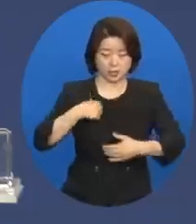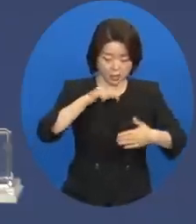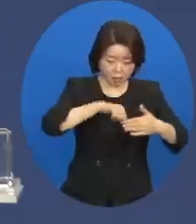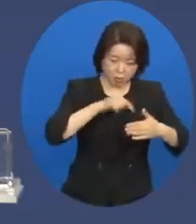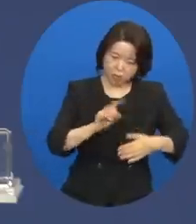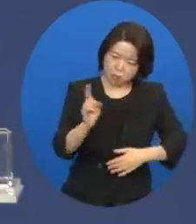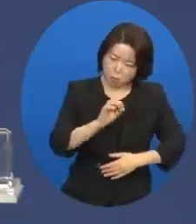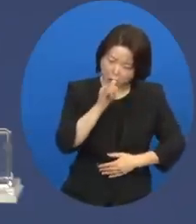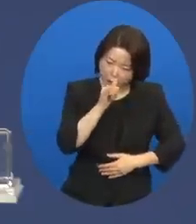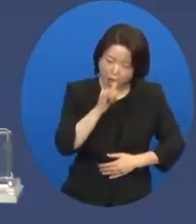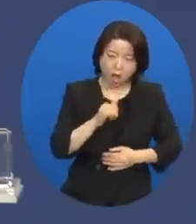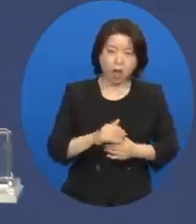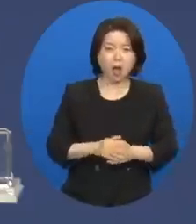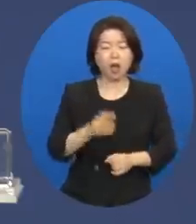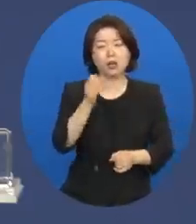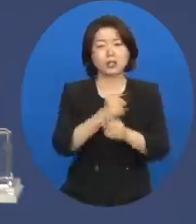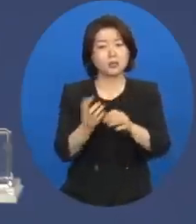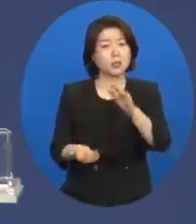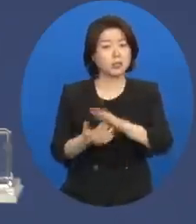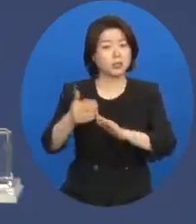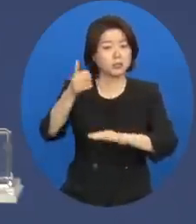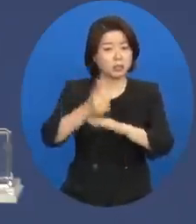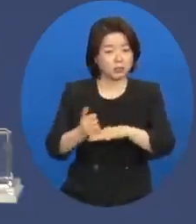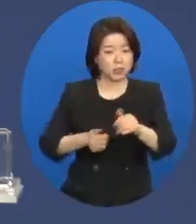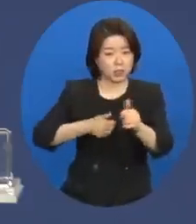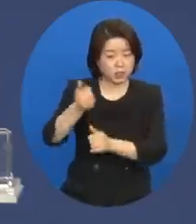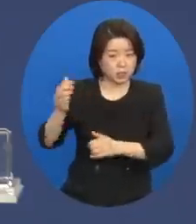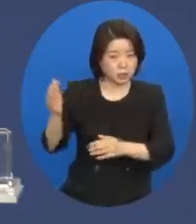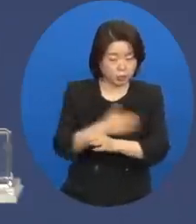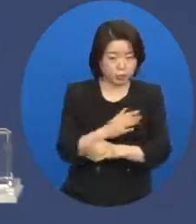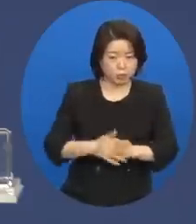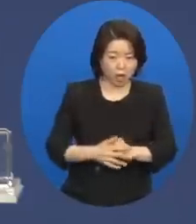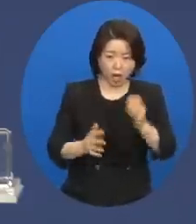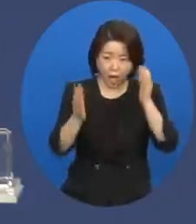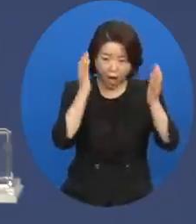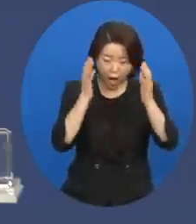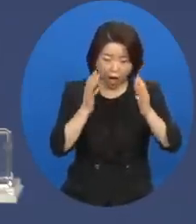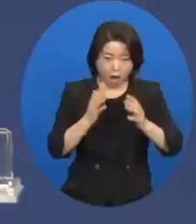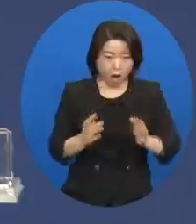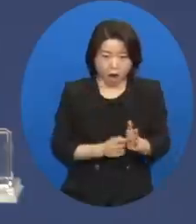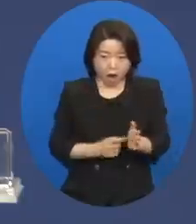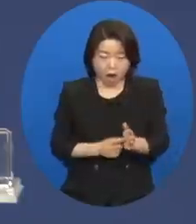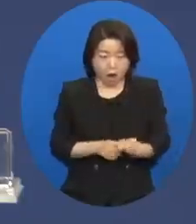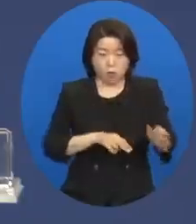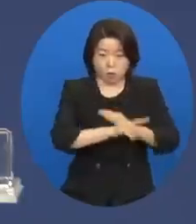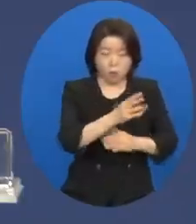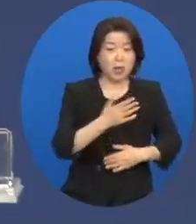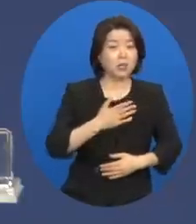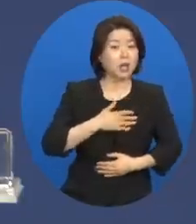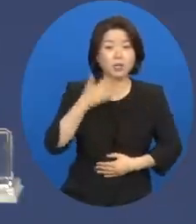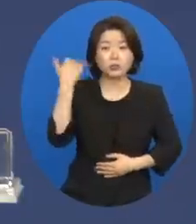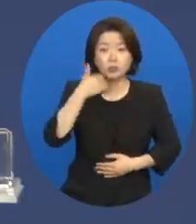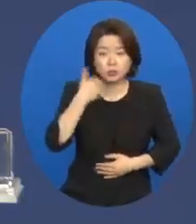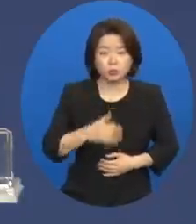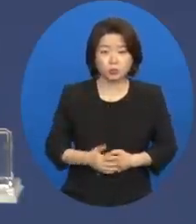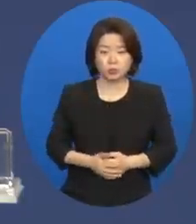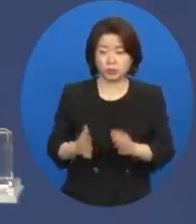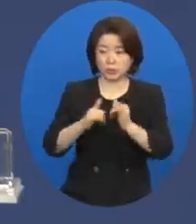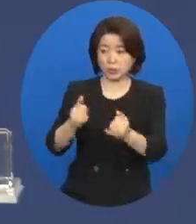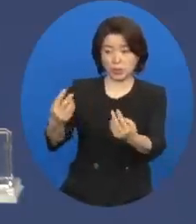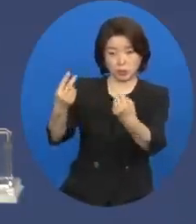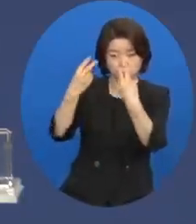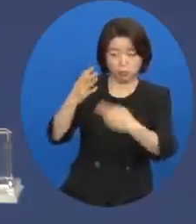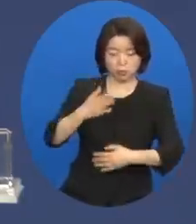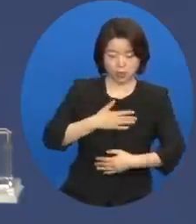있는가? 이미 성취한 승리로부터 혼비백산 도망가는 나는 누구인가? 사람들은 나를